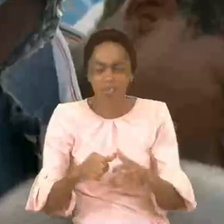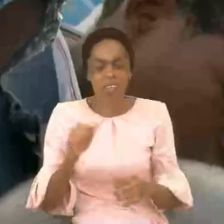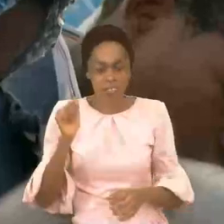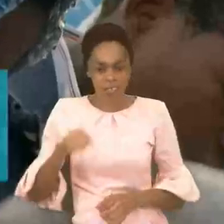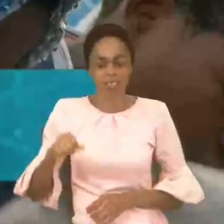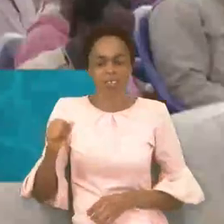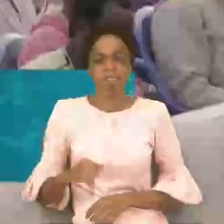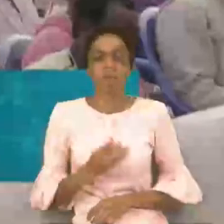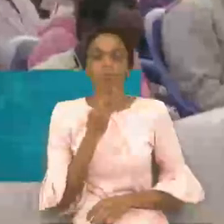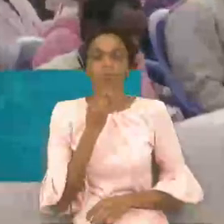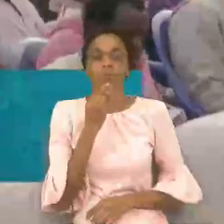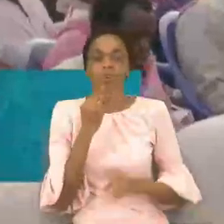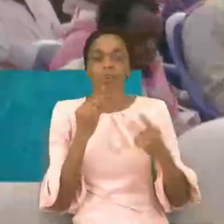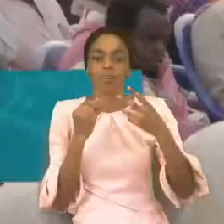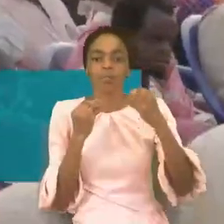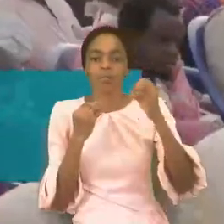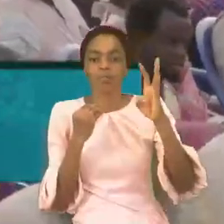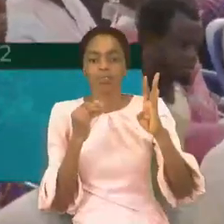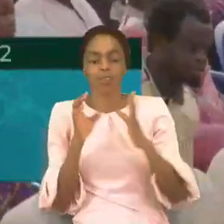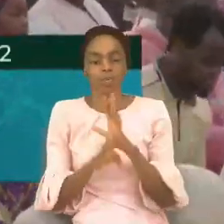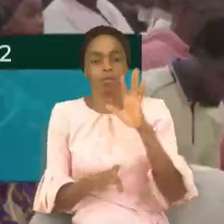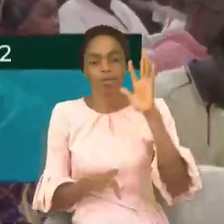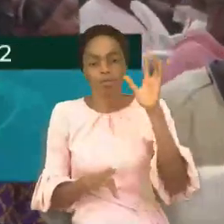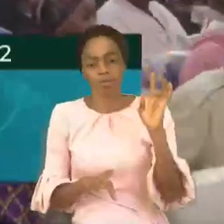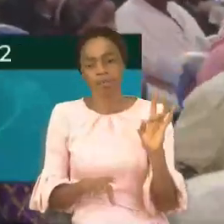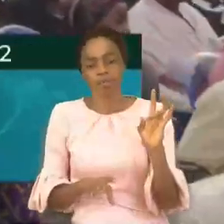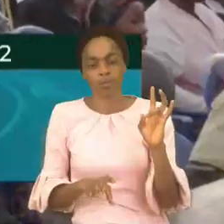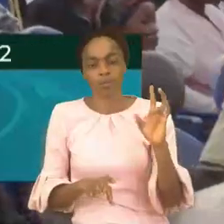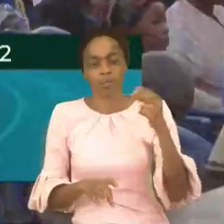En Hébreux 7, 25.